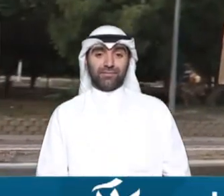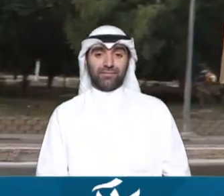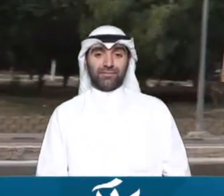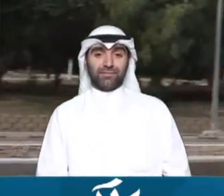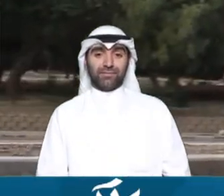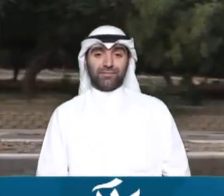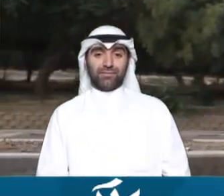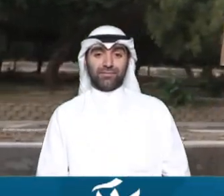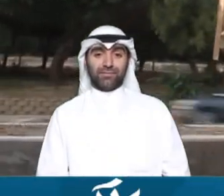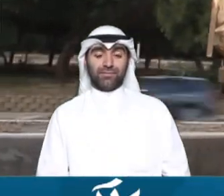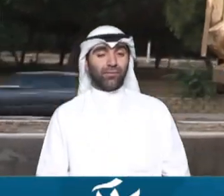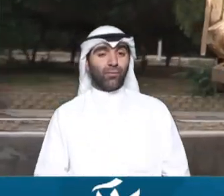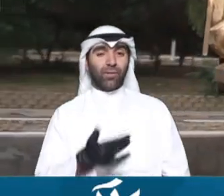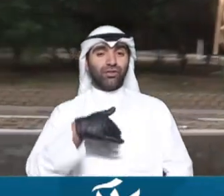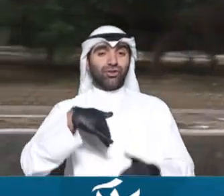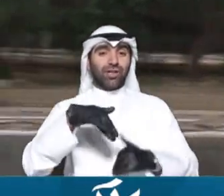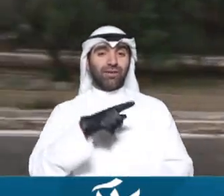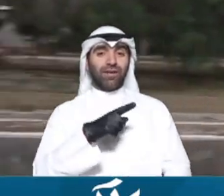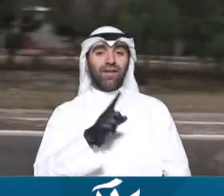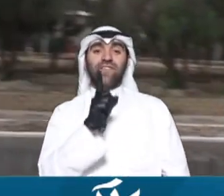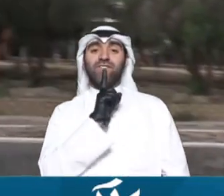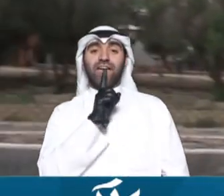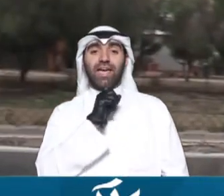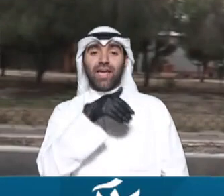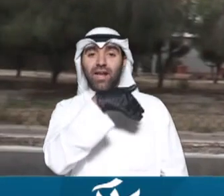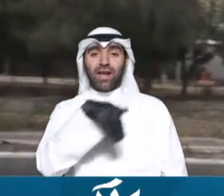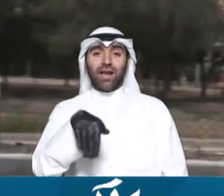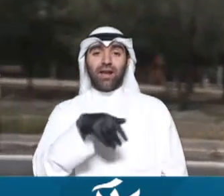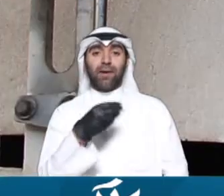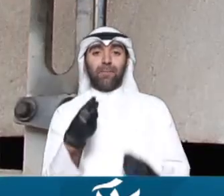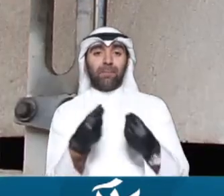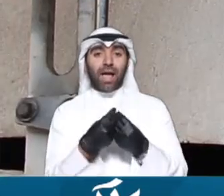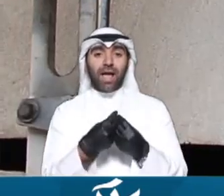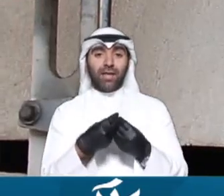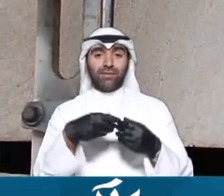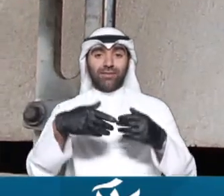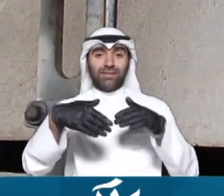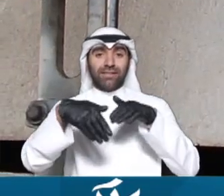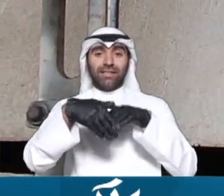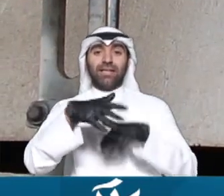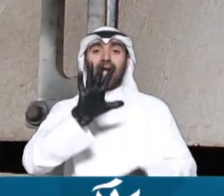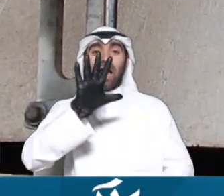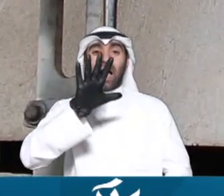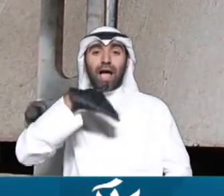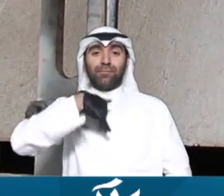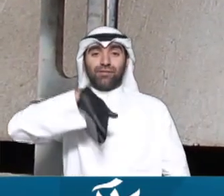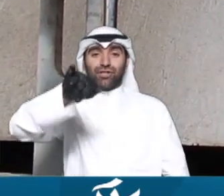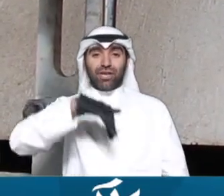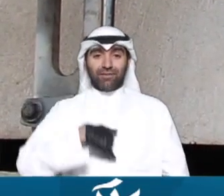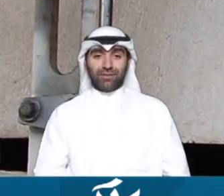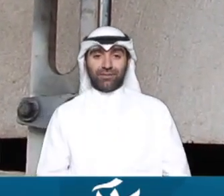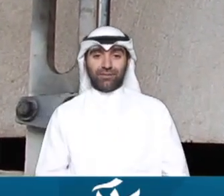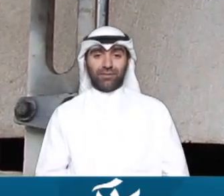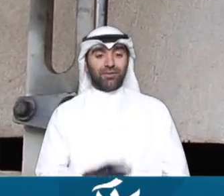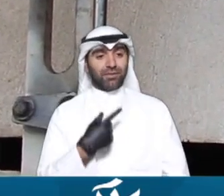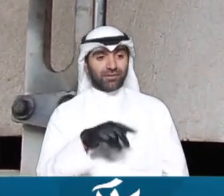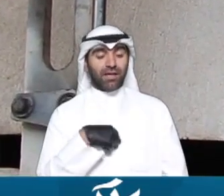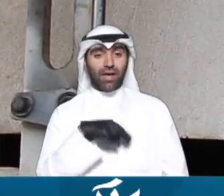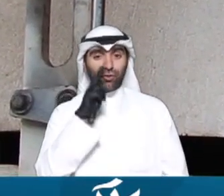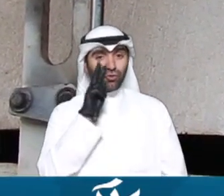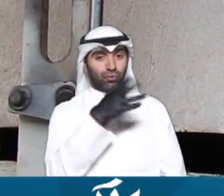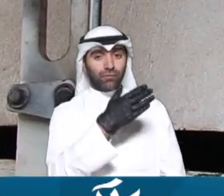عند تقاطع فحيحيل مع الدائب الخامس. مشاهدينا الكرام، هكذا هم جنود هذا